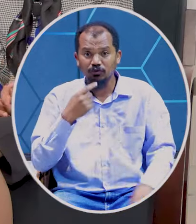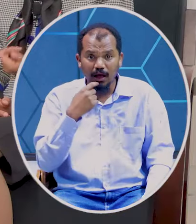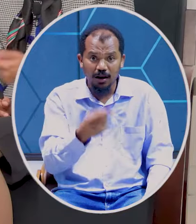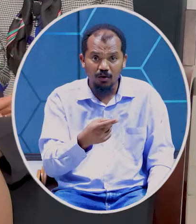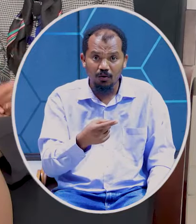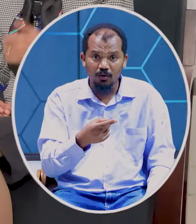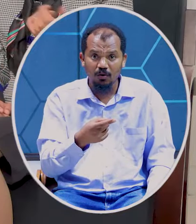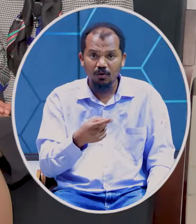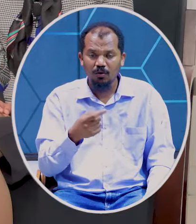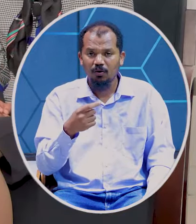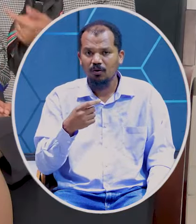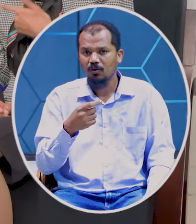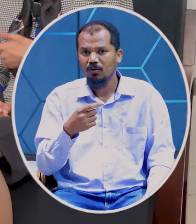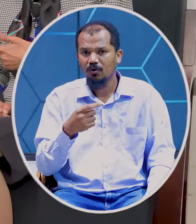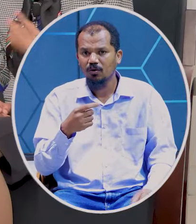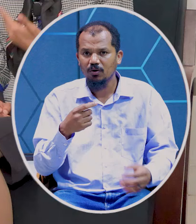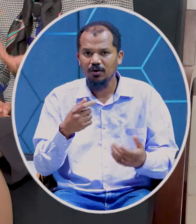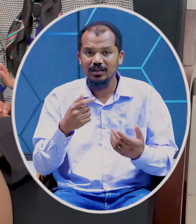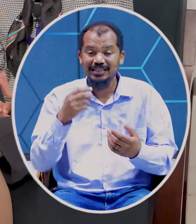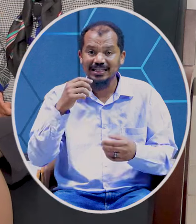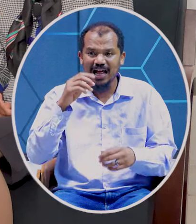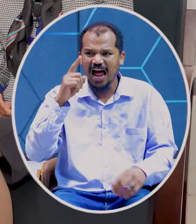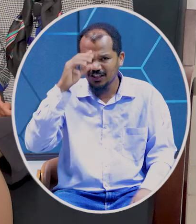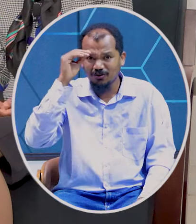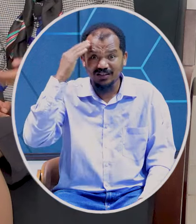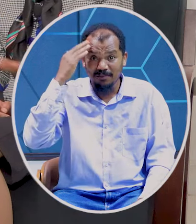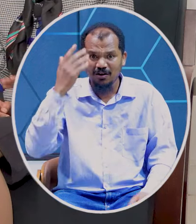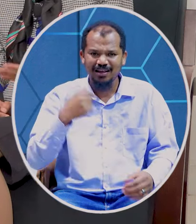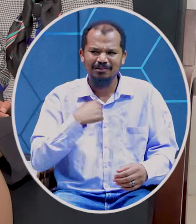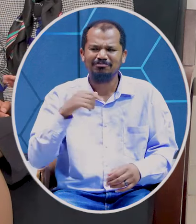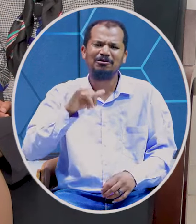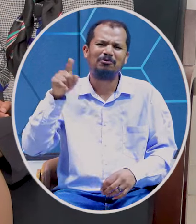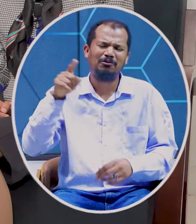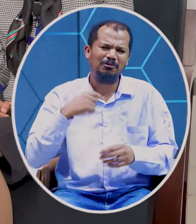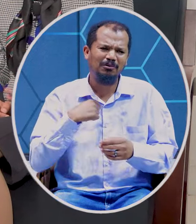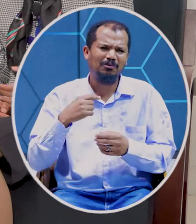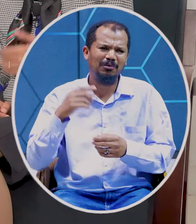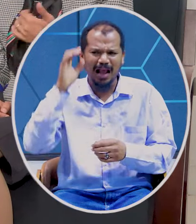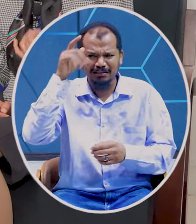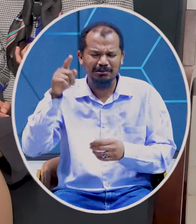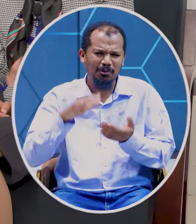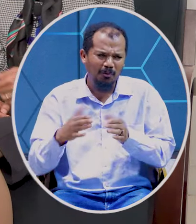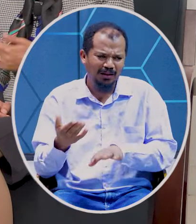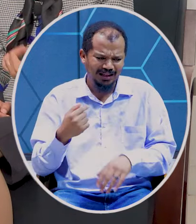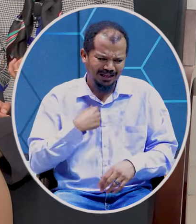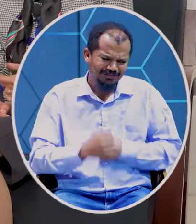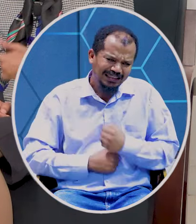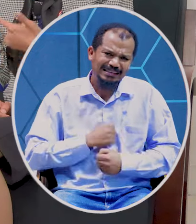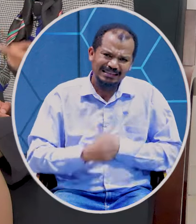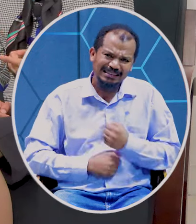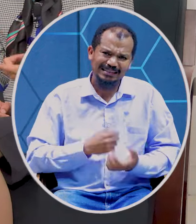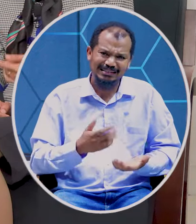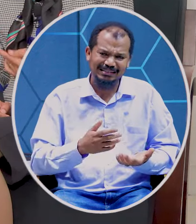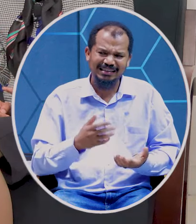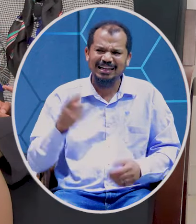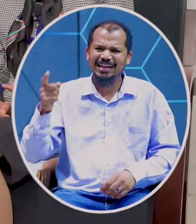ተብለው የሆነን ሰው ወይም የሆነችን ሴት ታሪክ ስለሚያውቁ የኔ መጣፈንታ ያ ነው እና በኬሞ ተሰቃይቼ